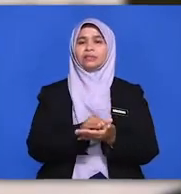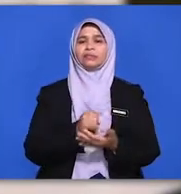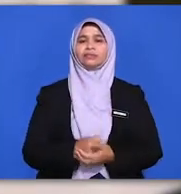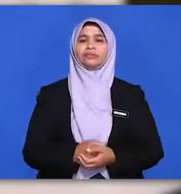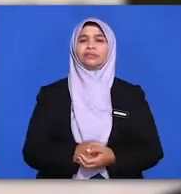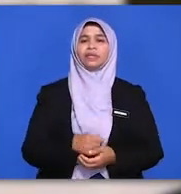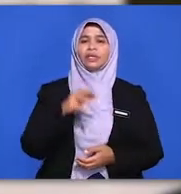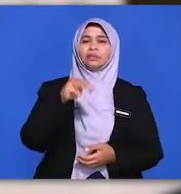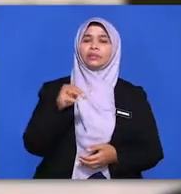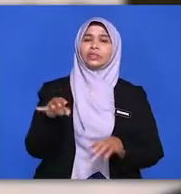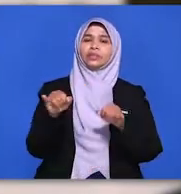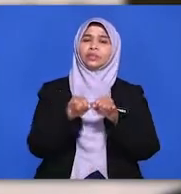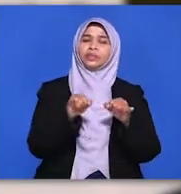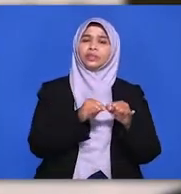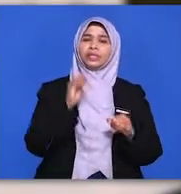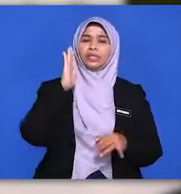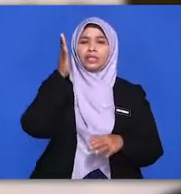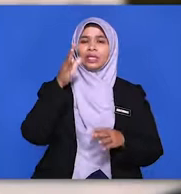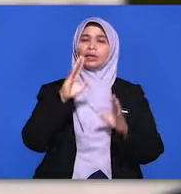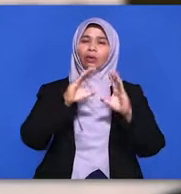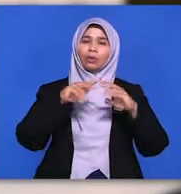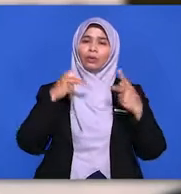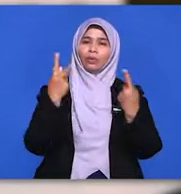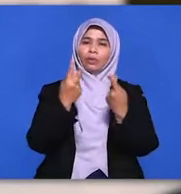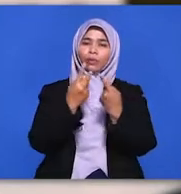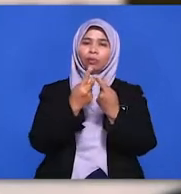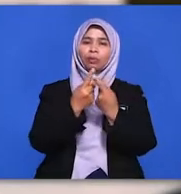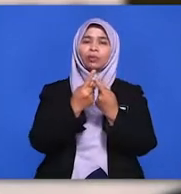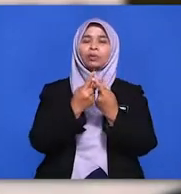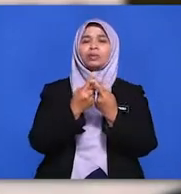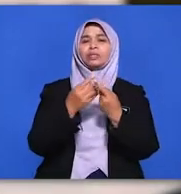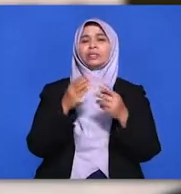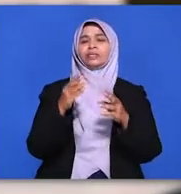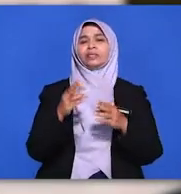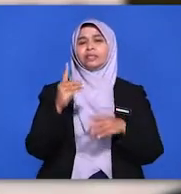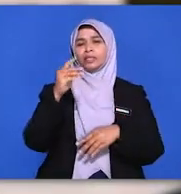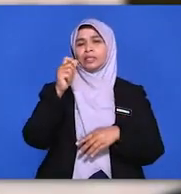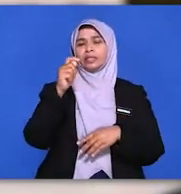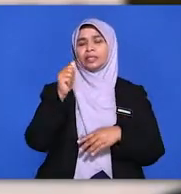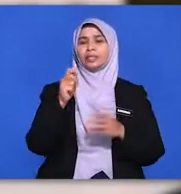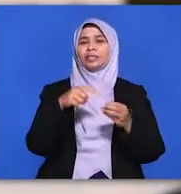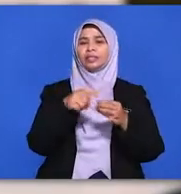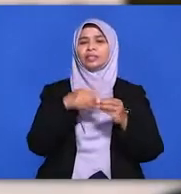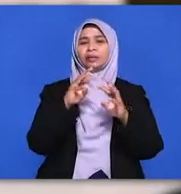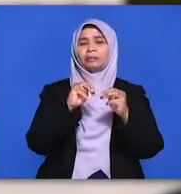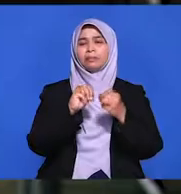Murid juga akan mengumpul data atau maklumat berkaitan masalah yang